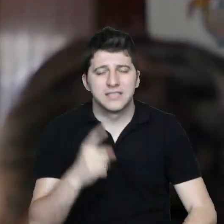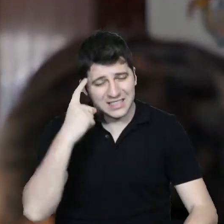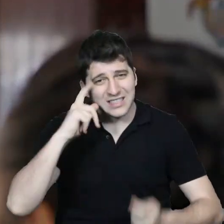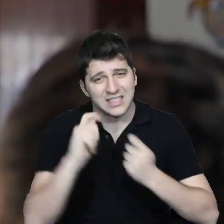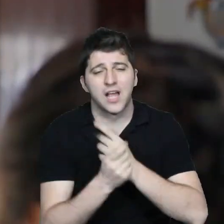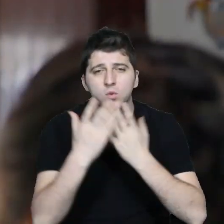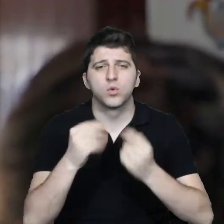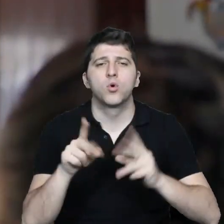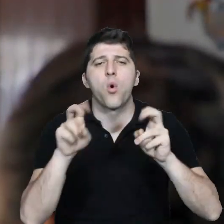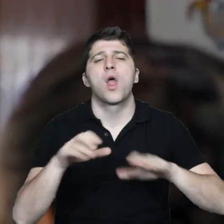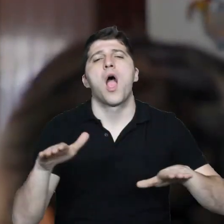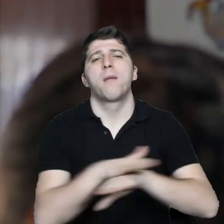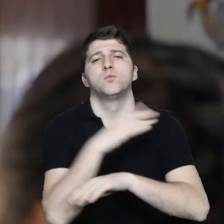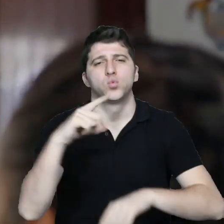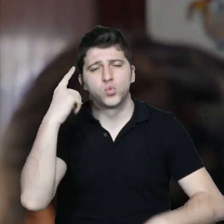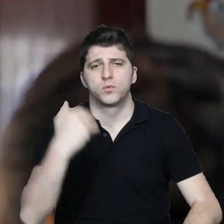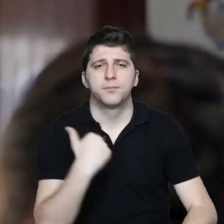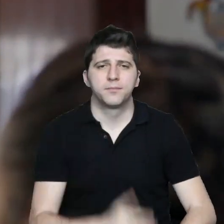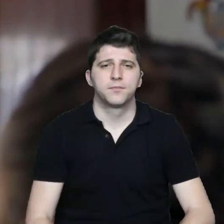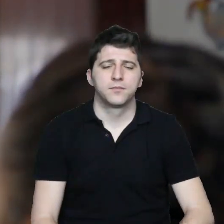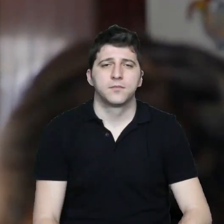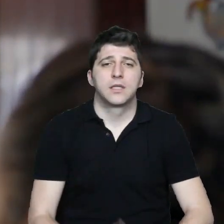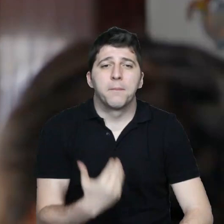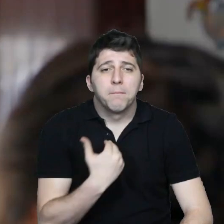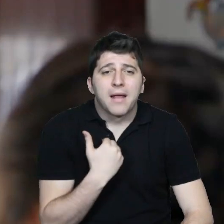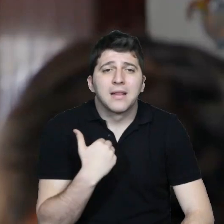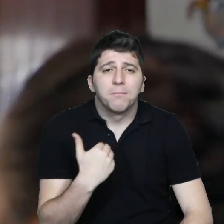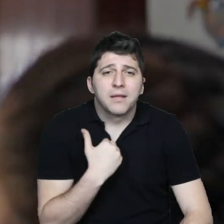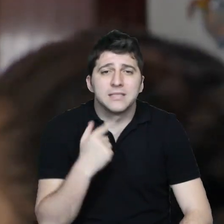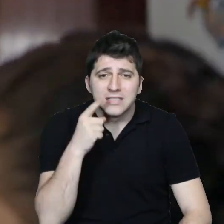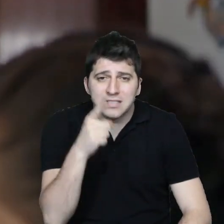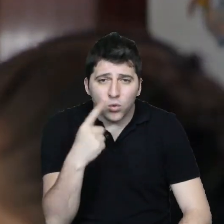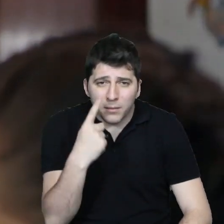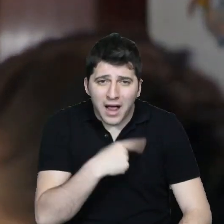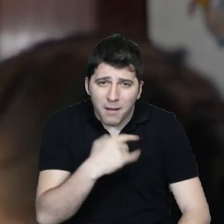olur artık, bu konuda kapanır diye düşündüm. Ben, ya benim hiç sana